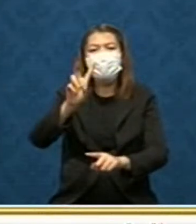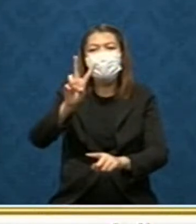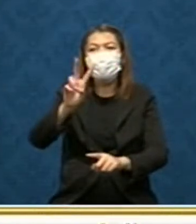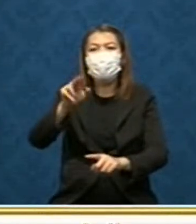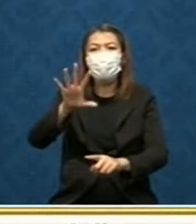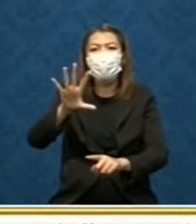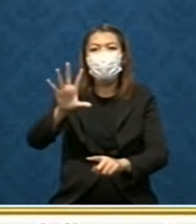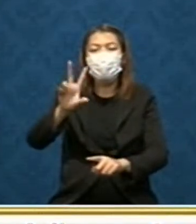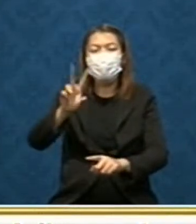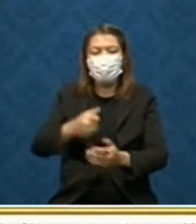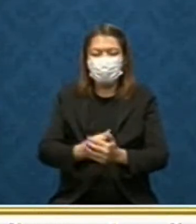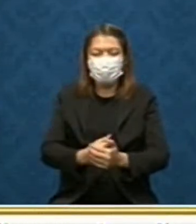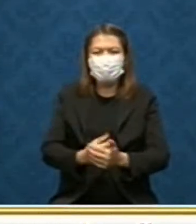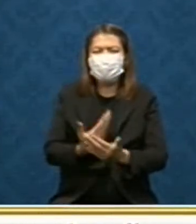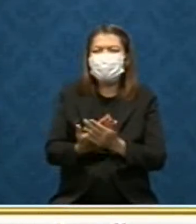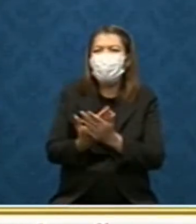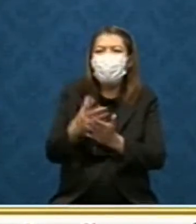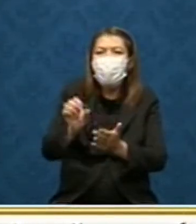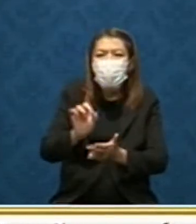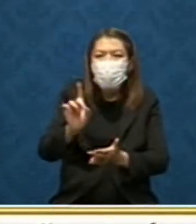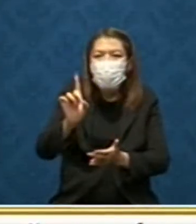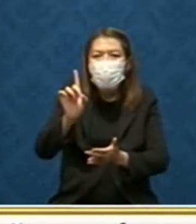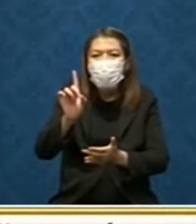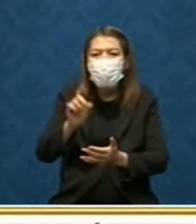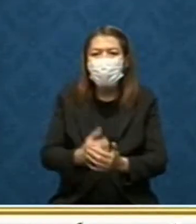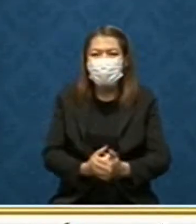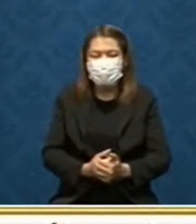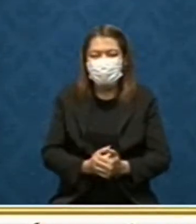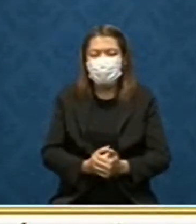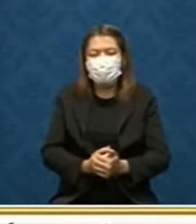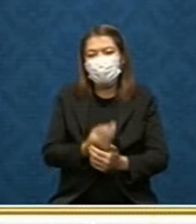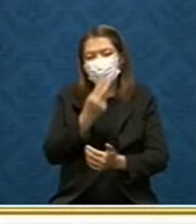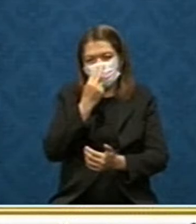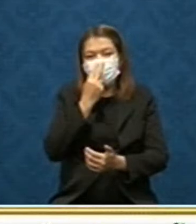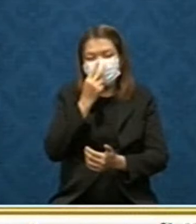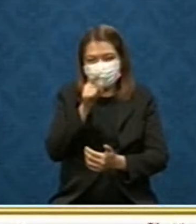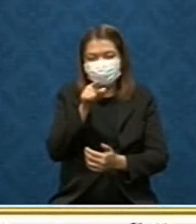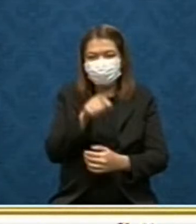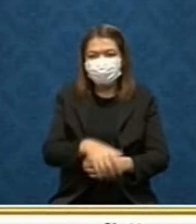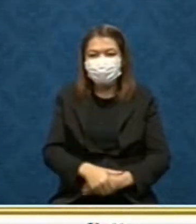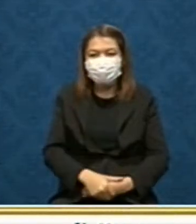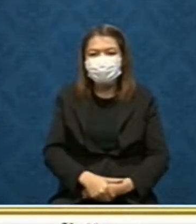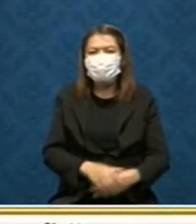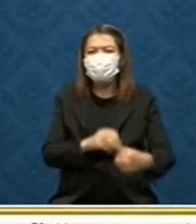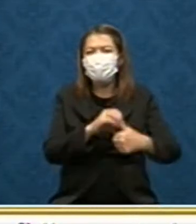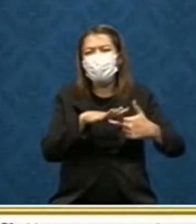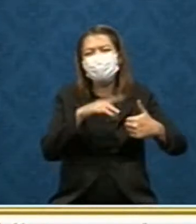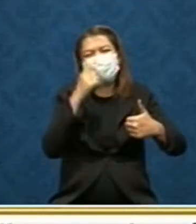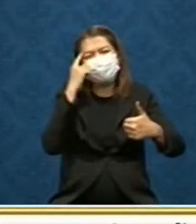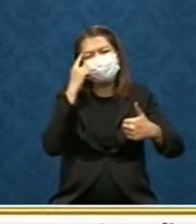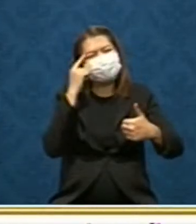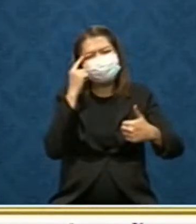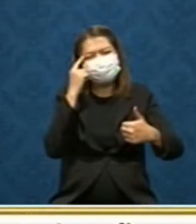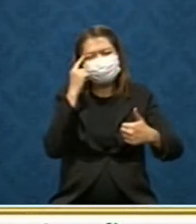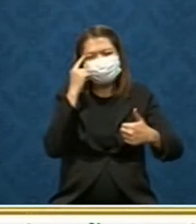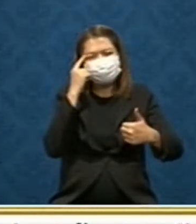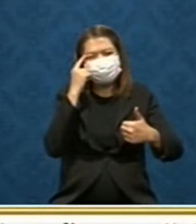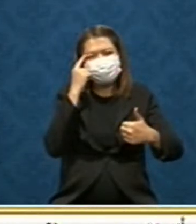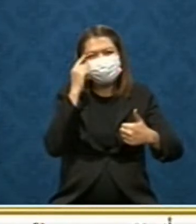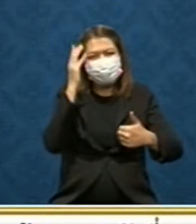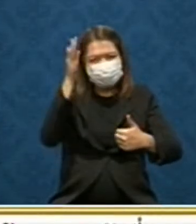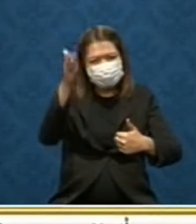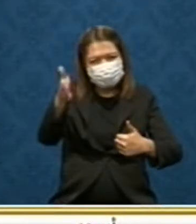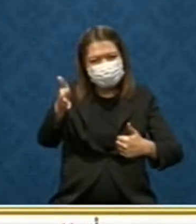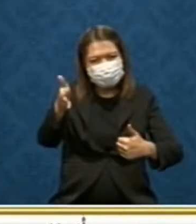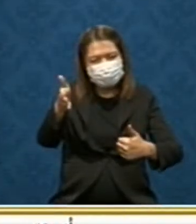ตรงนี้นะ ท่ประทานครัตรงนี้กคสะท้ lançตับุนัยคิแบบนี้อยู่มองไปขางหน้